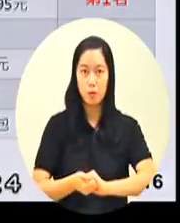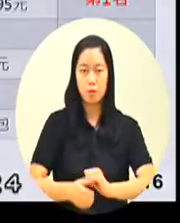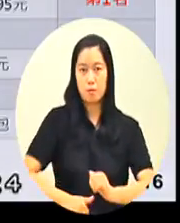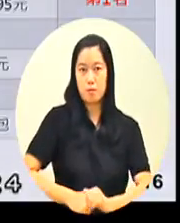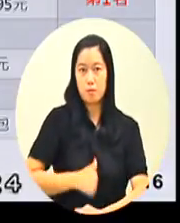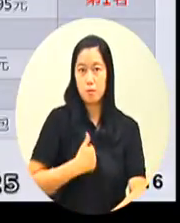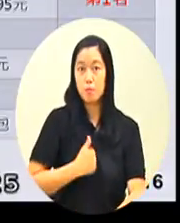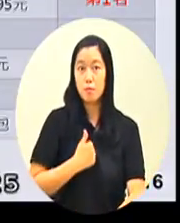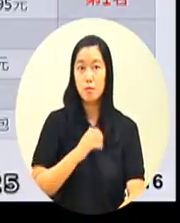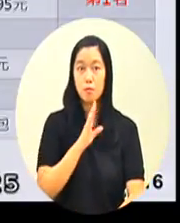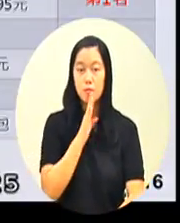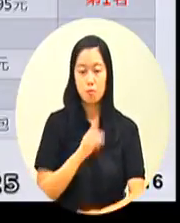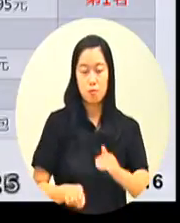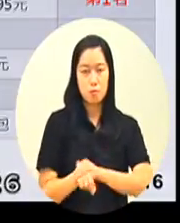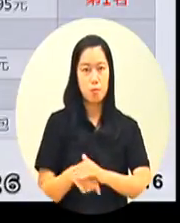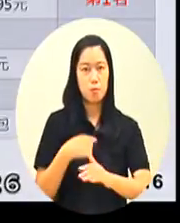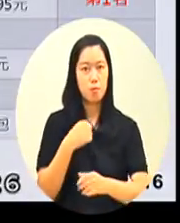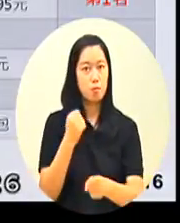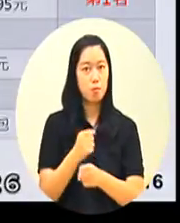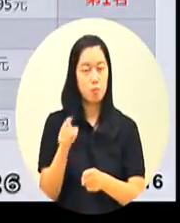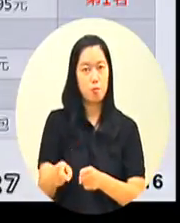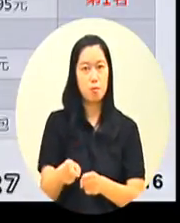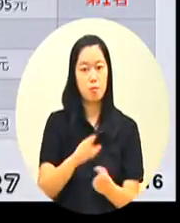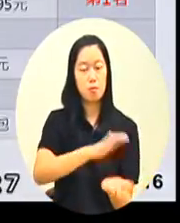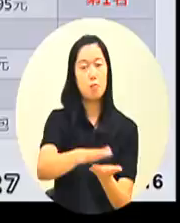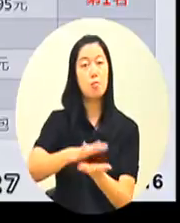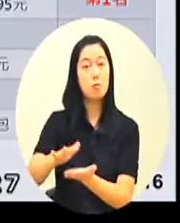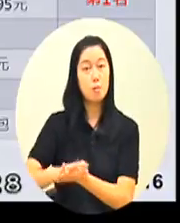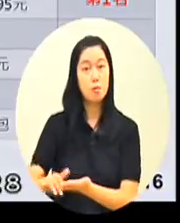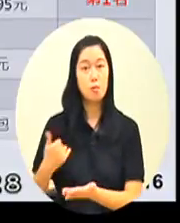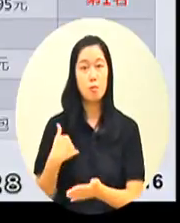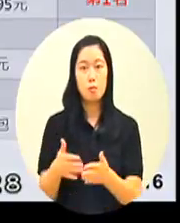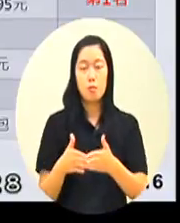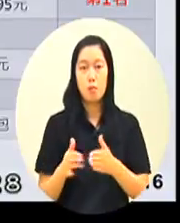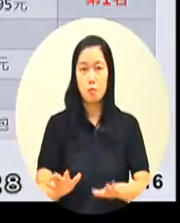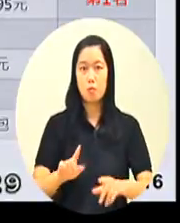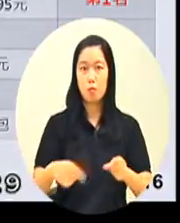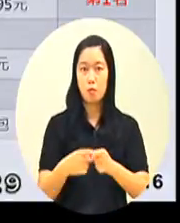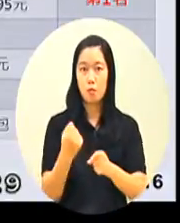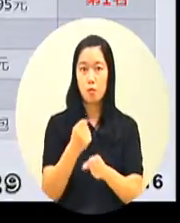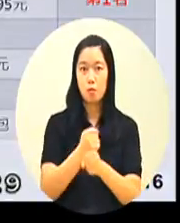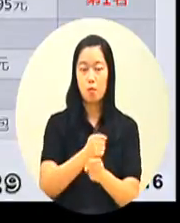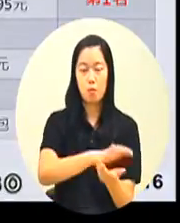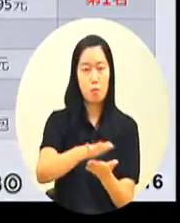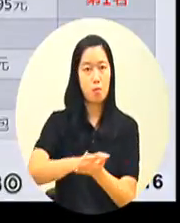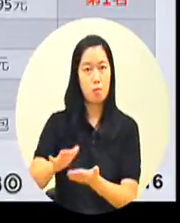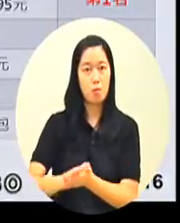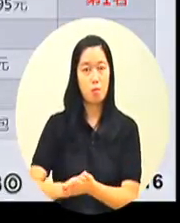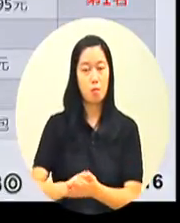成案的，我们也要做一些销毁的动作。那今年我们已经销毁了私酒有